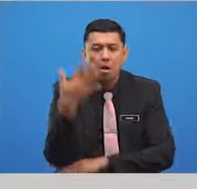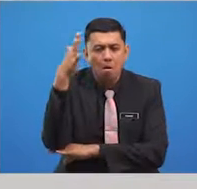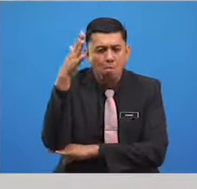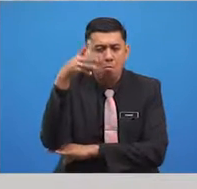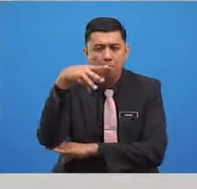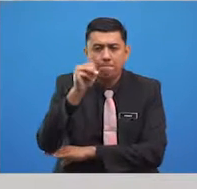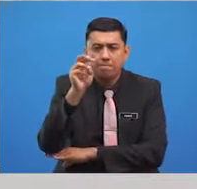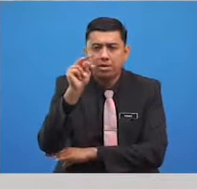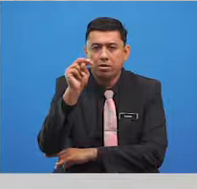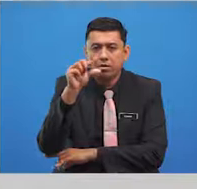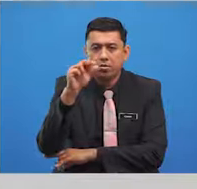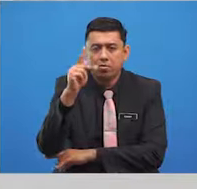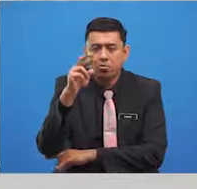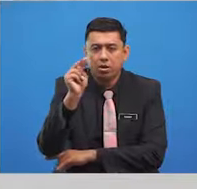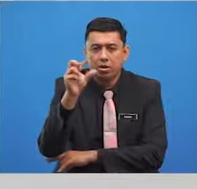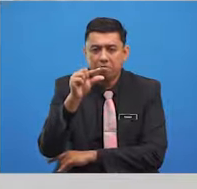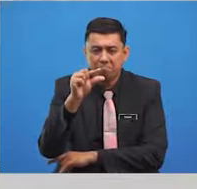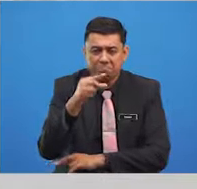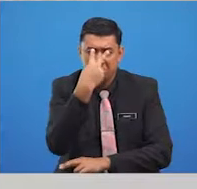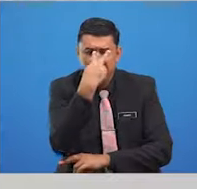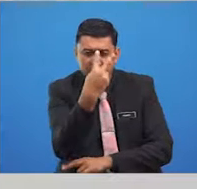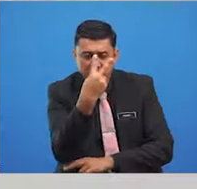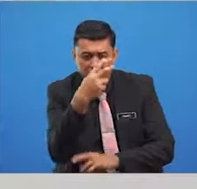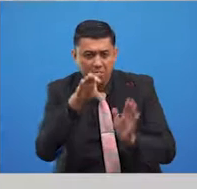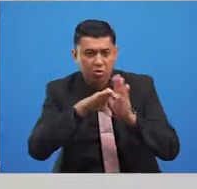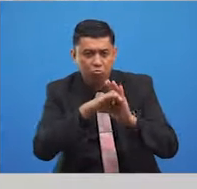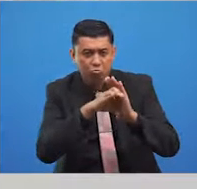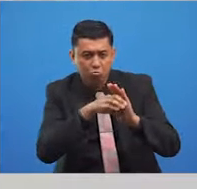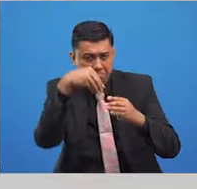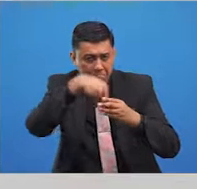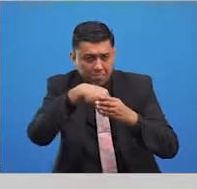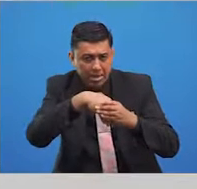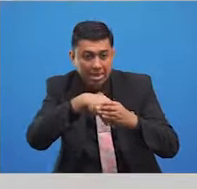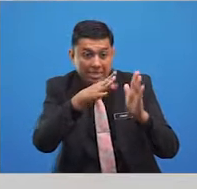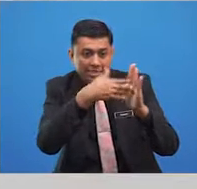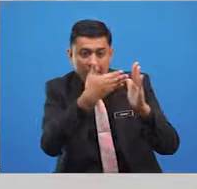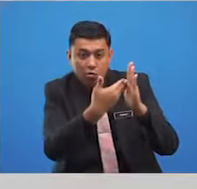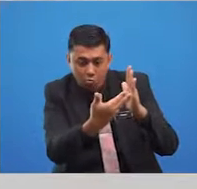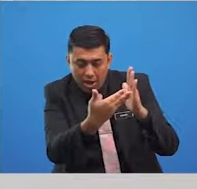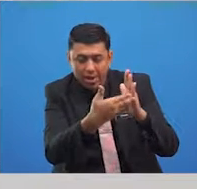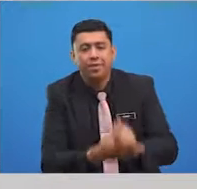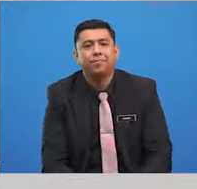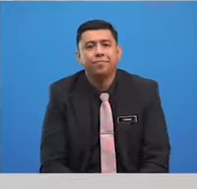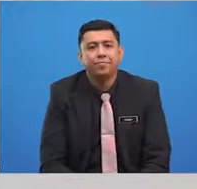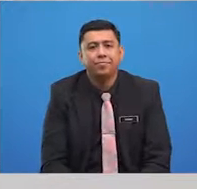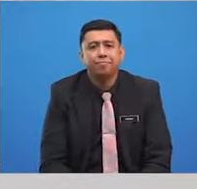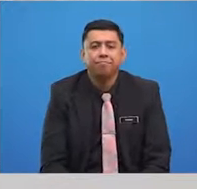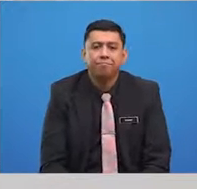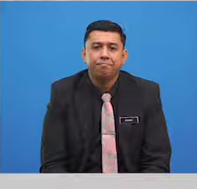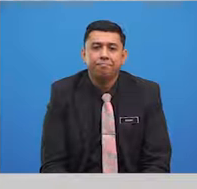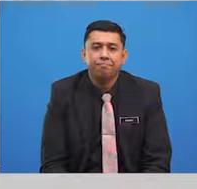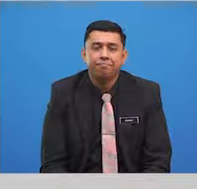mengkuang, nipah, palma, keladi air, putat, palas, keriang, beranti jaya